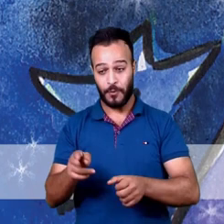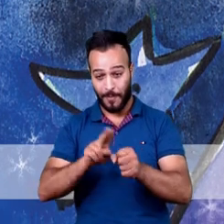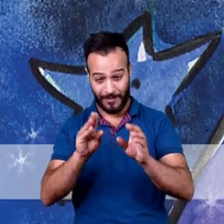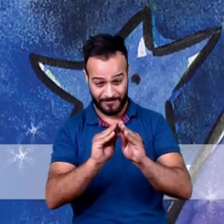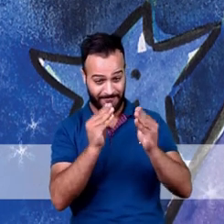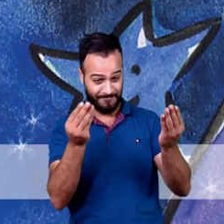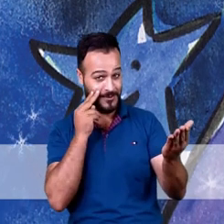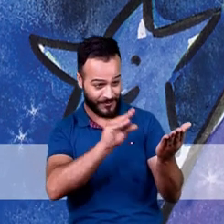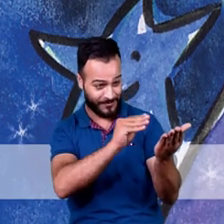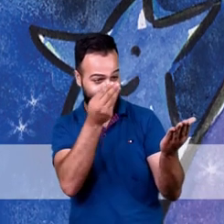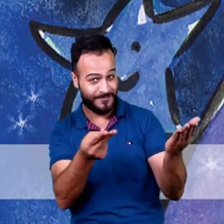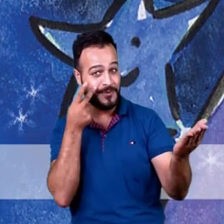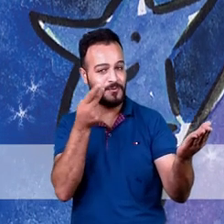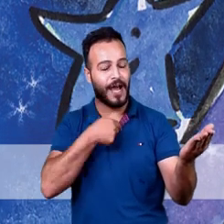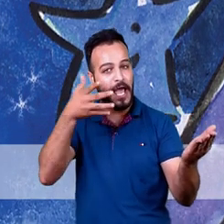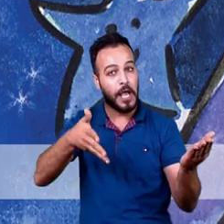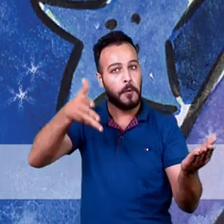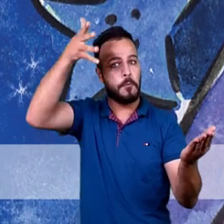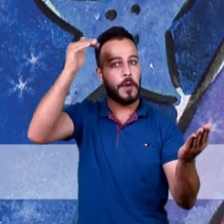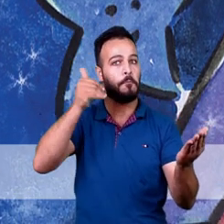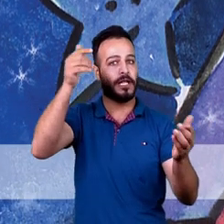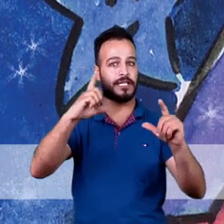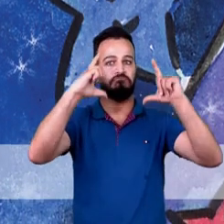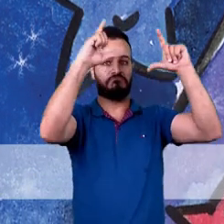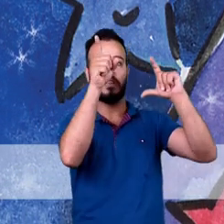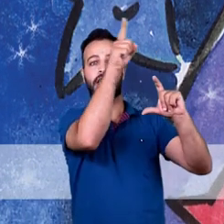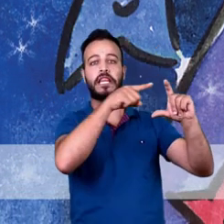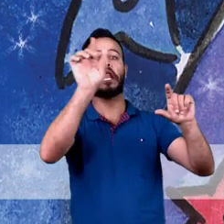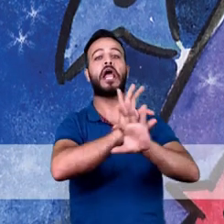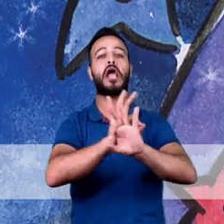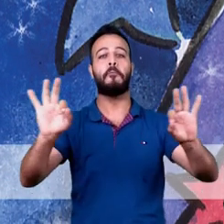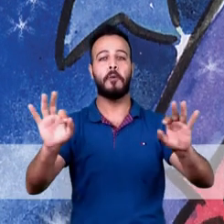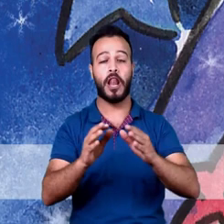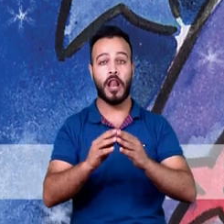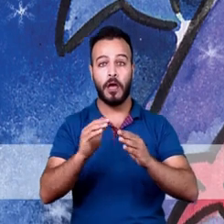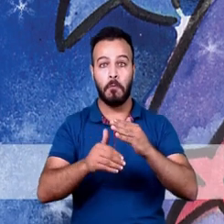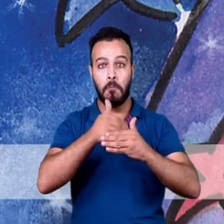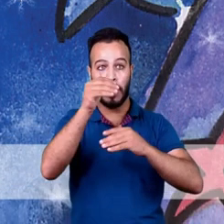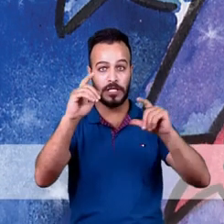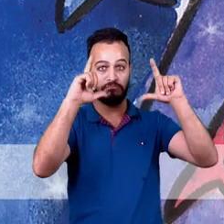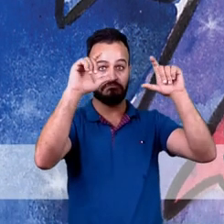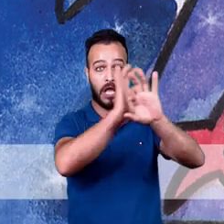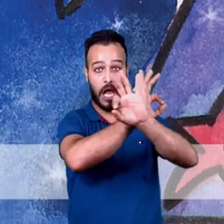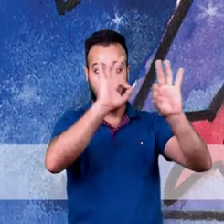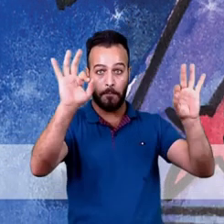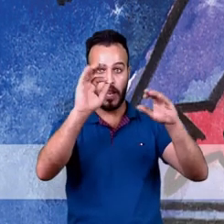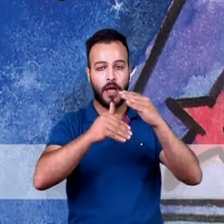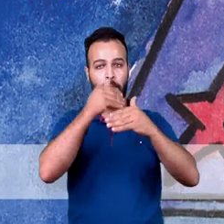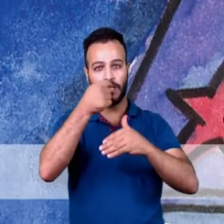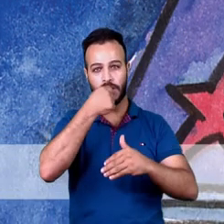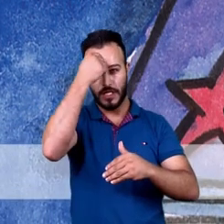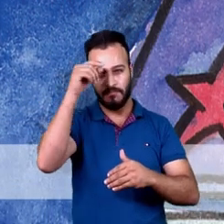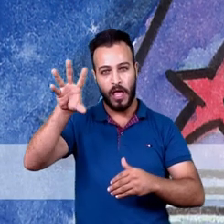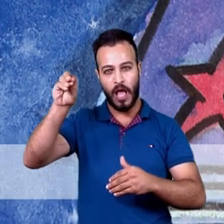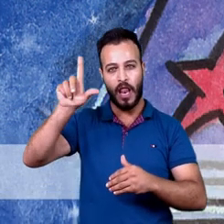وهنا لما كبرت استدرت واكتملت، وبعد الاكتمال لا